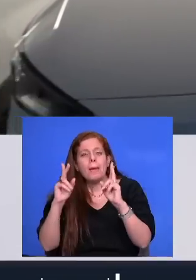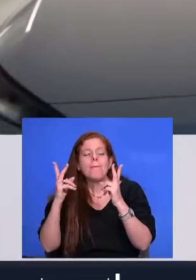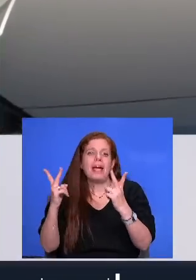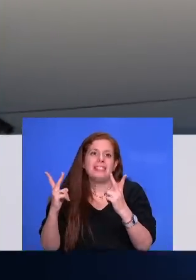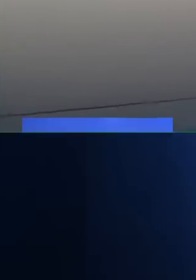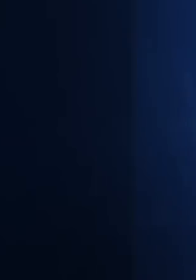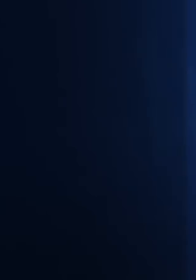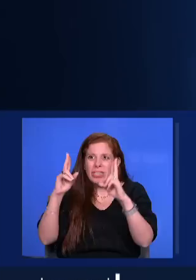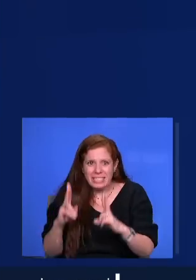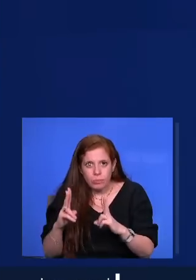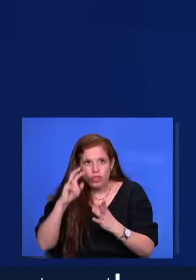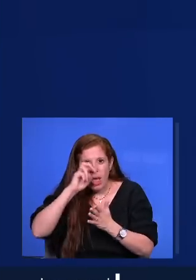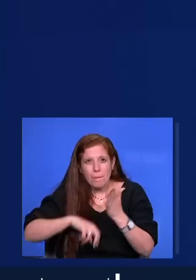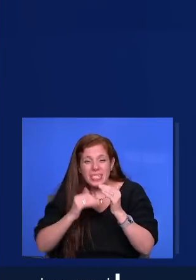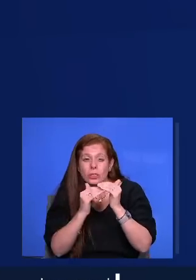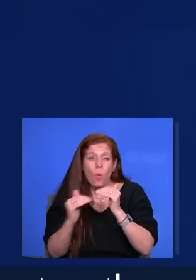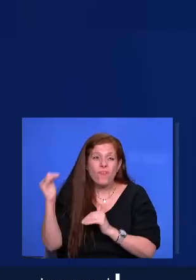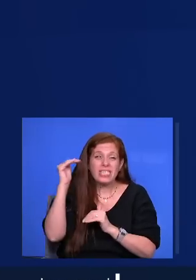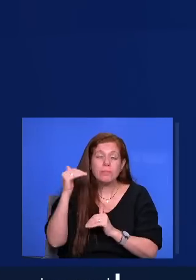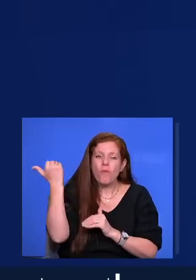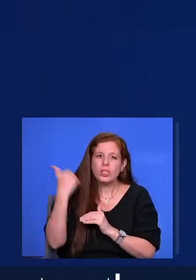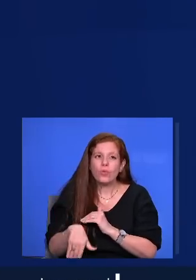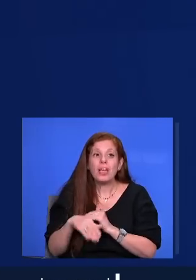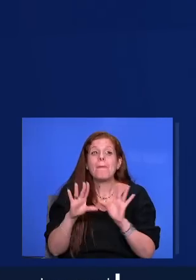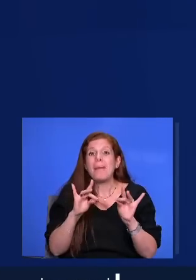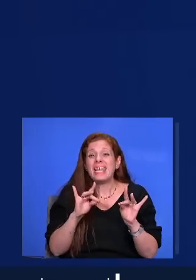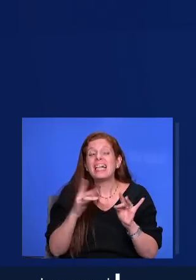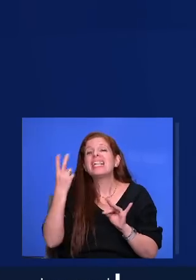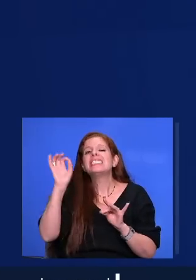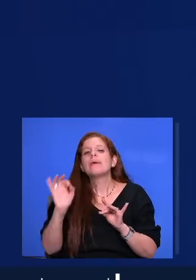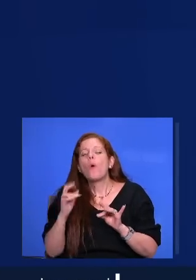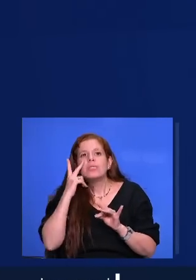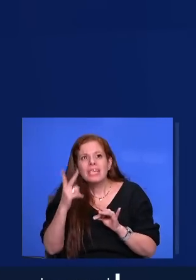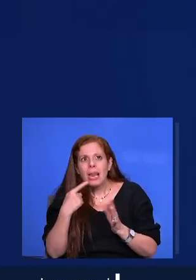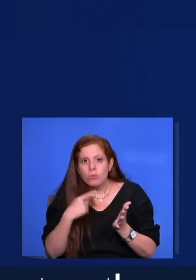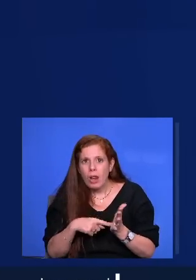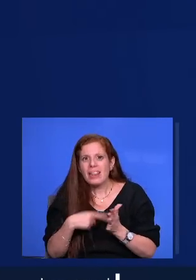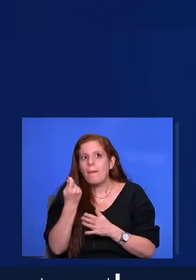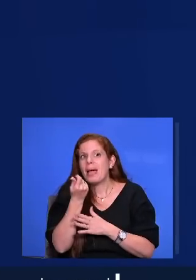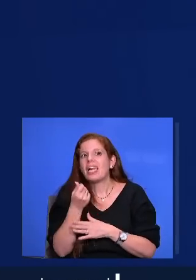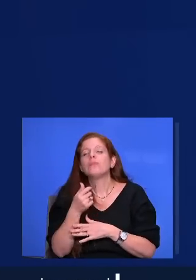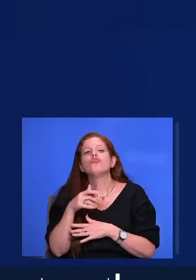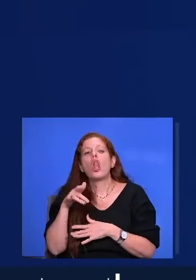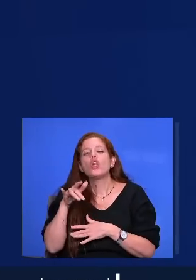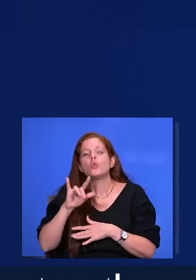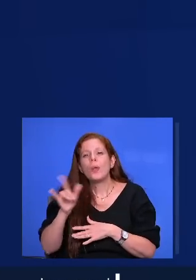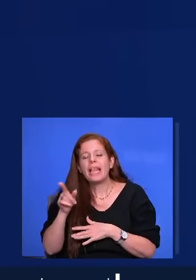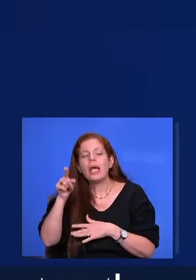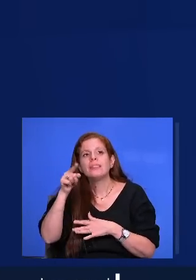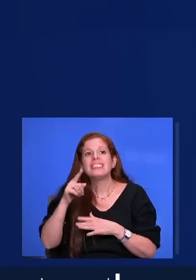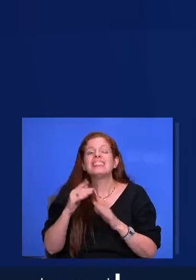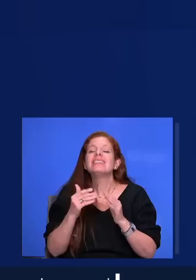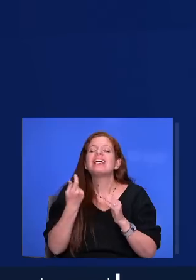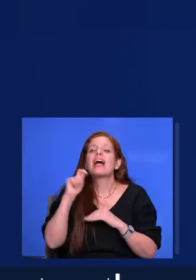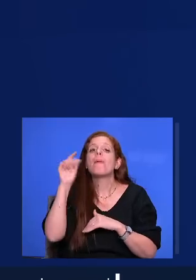כאשר המס קופץ היום באופן סופי מ-10% ל-20%, תראי למשל את המחירים של יונדאי באופן ממוצע שהתייקרה ב-5,000